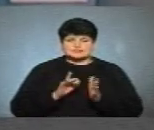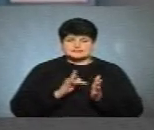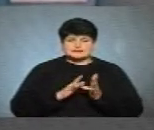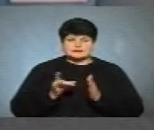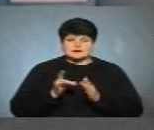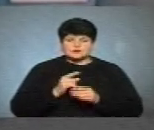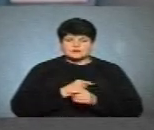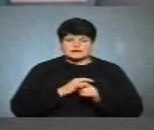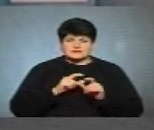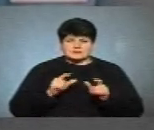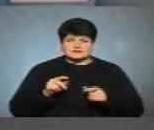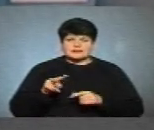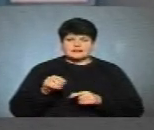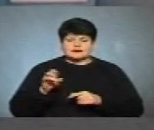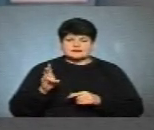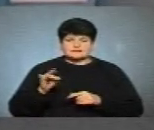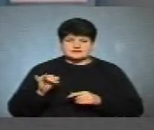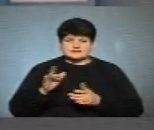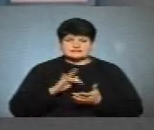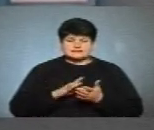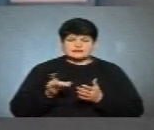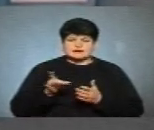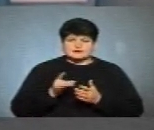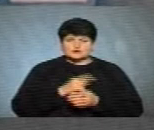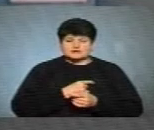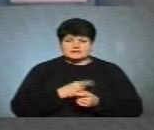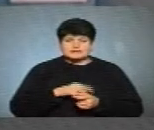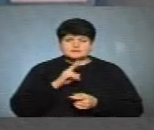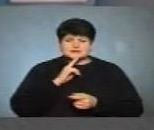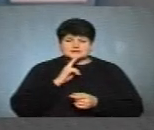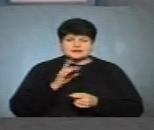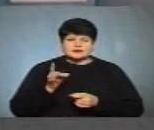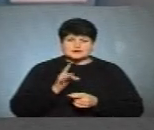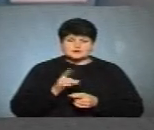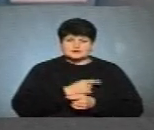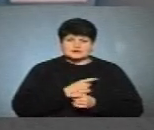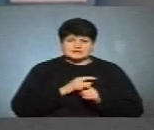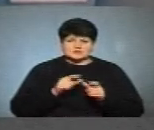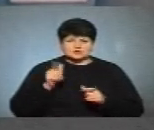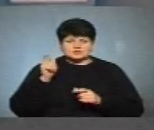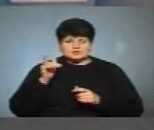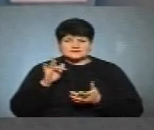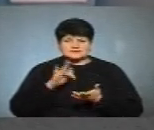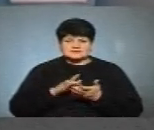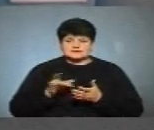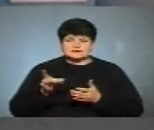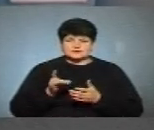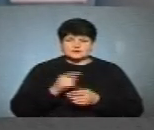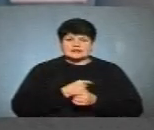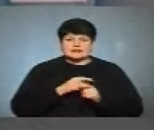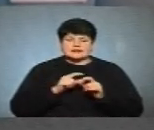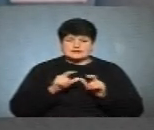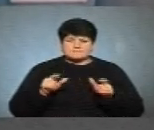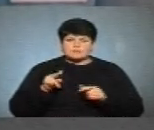районна лікарня, Лановецька центральна районна лікарня, Кременецька районна комунальна лікарня, Чортківська центральна комунальна районна